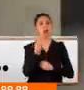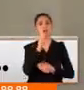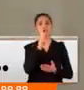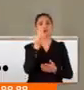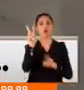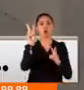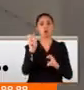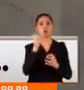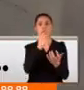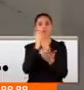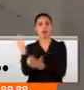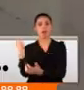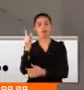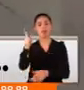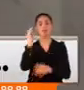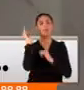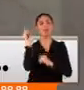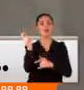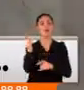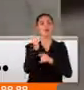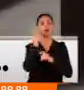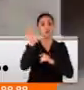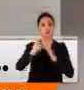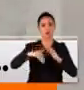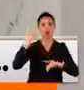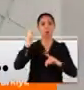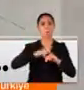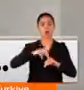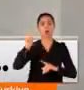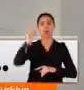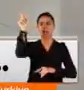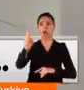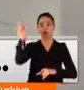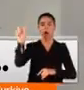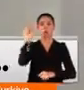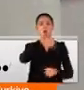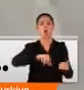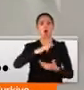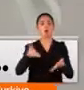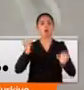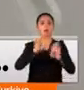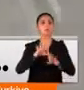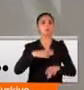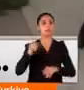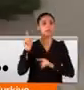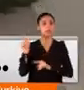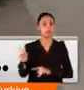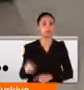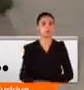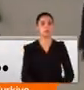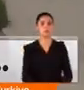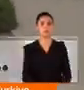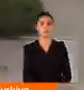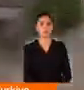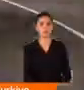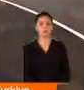baskı da uyguladı. Tepki çeken görüntüler sonrası polis ve amiri olayları örtbas etme iddiasıyla da karşı karşıya.